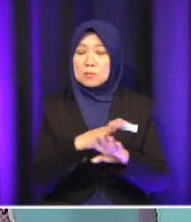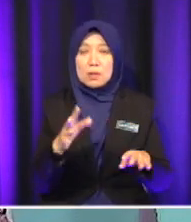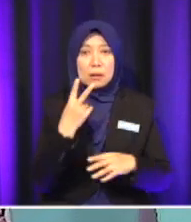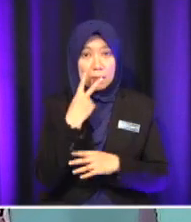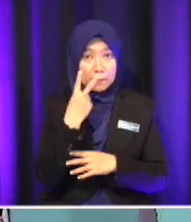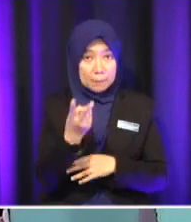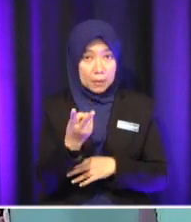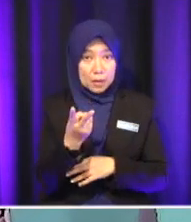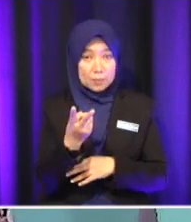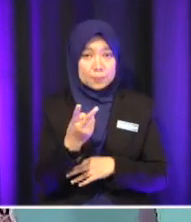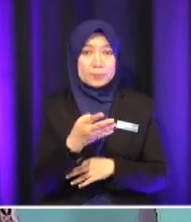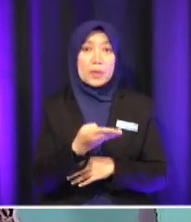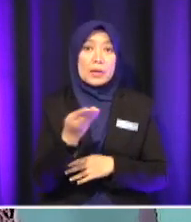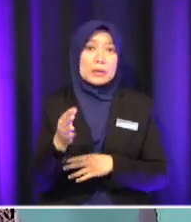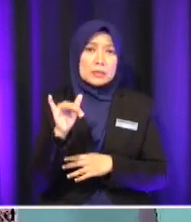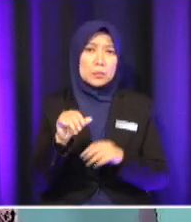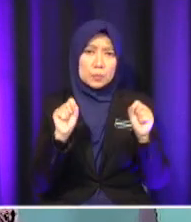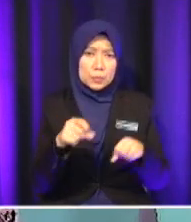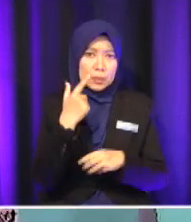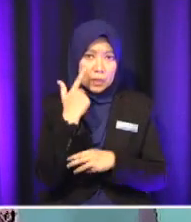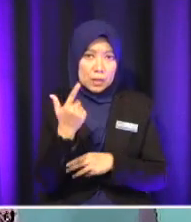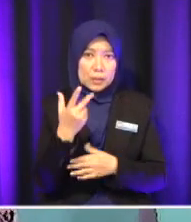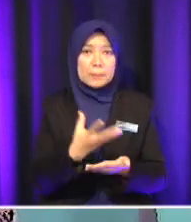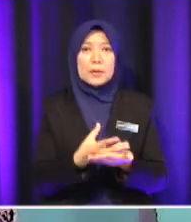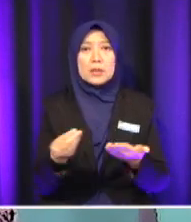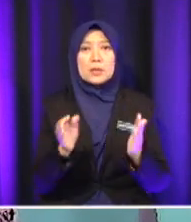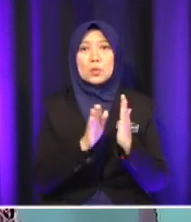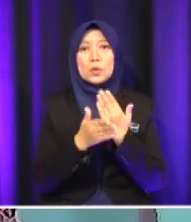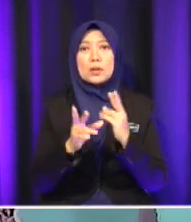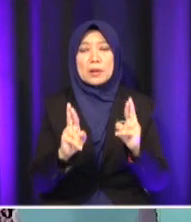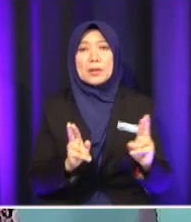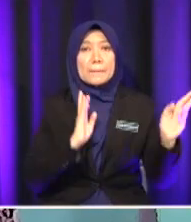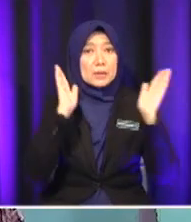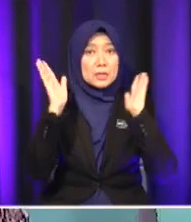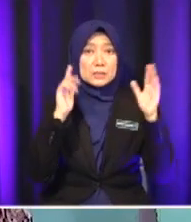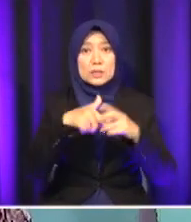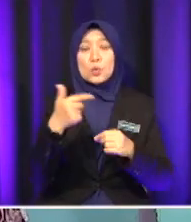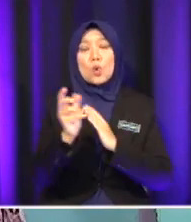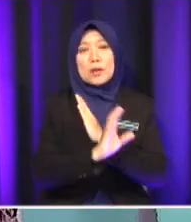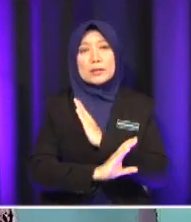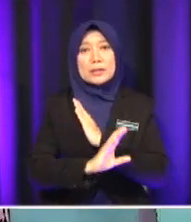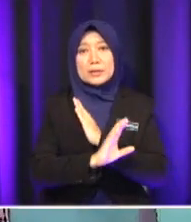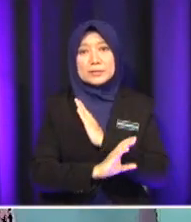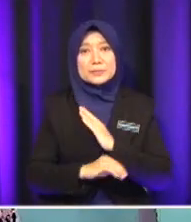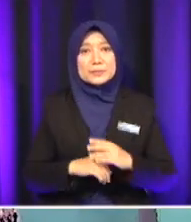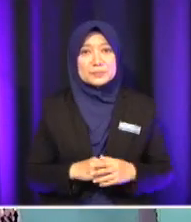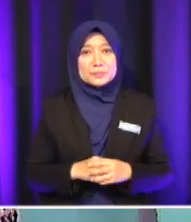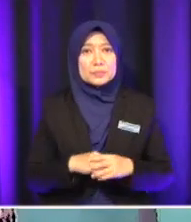barang nampak ilah barangnya teu yang dibeli oleh rakyat Malaysia di luar negara